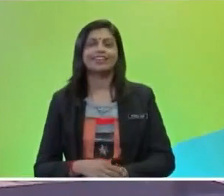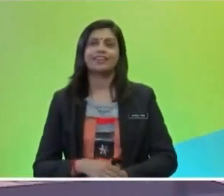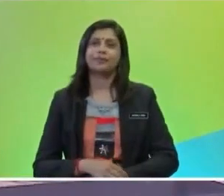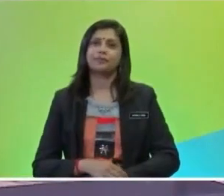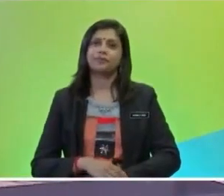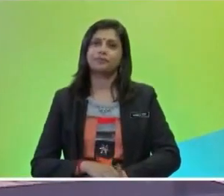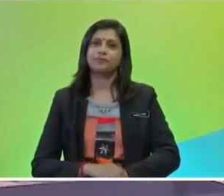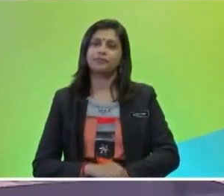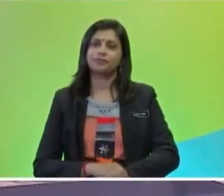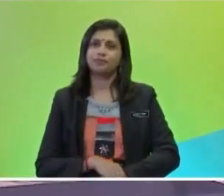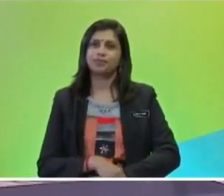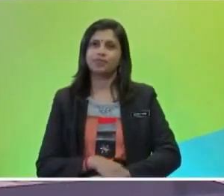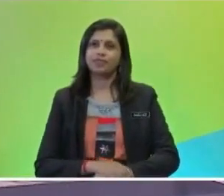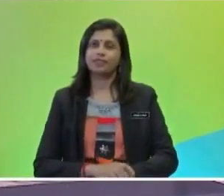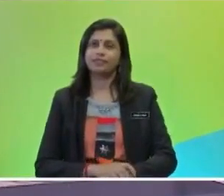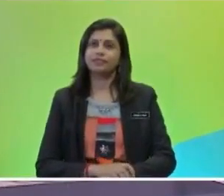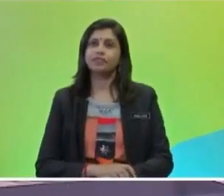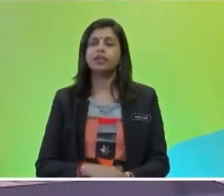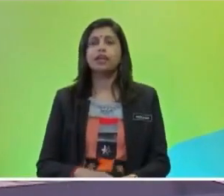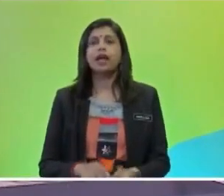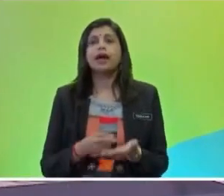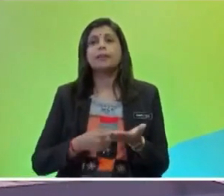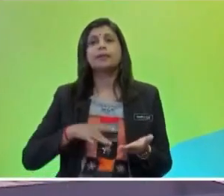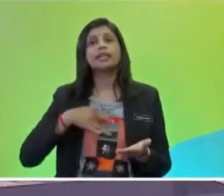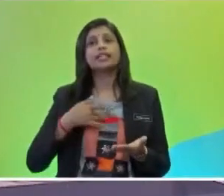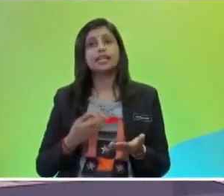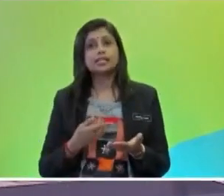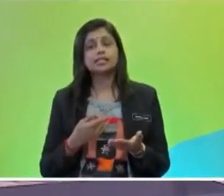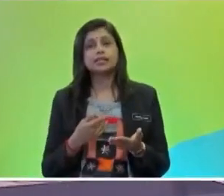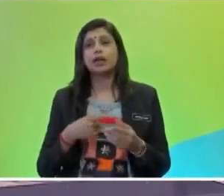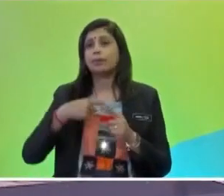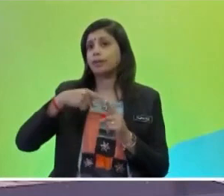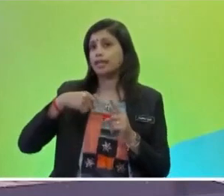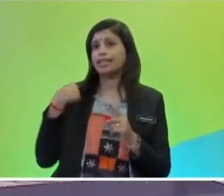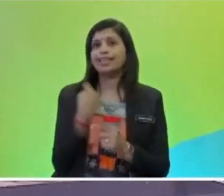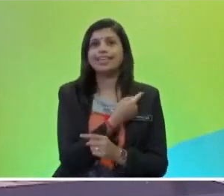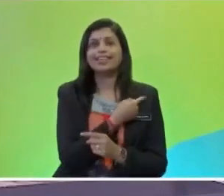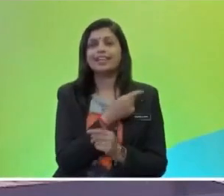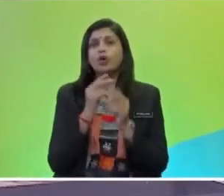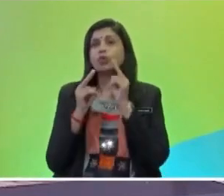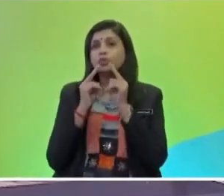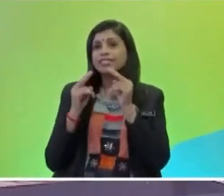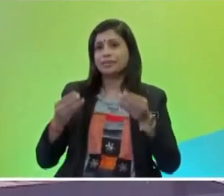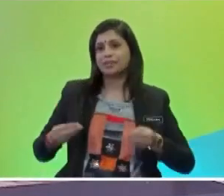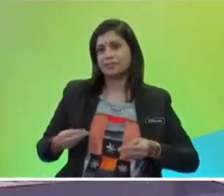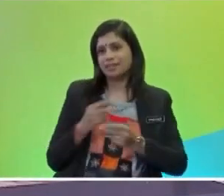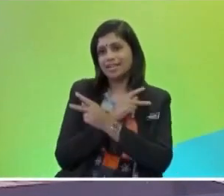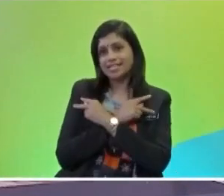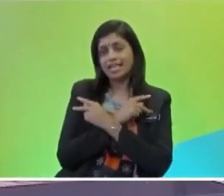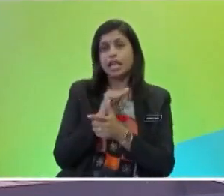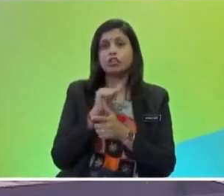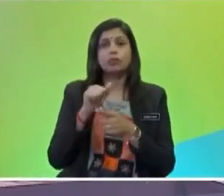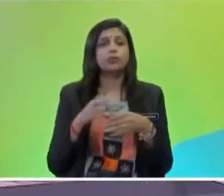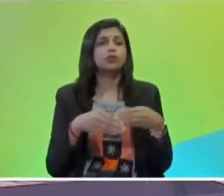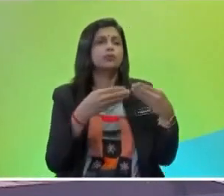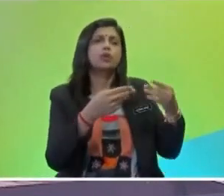perasaan bila kita ucap terima kasih ataupun kita memberikan sesuatu kepada jiran, apakah perasaan mereka dan perasaan